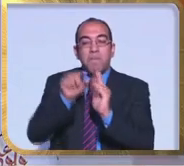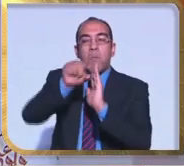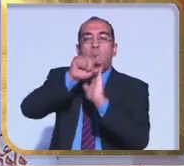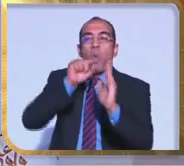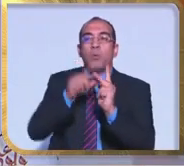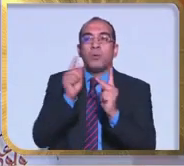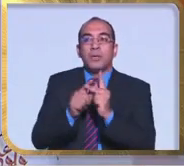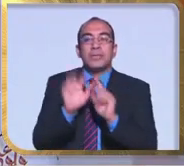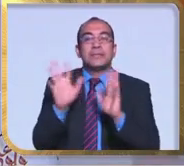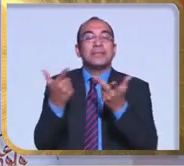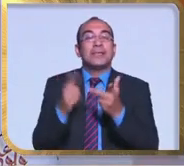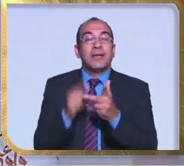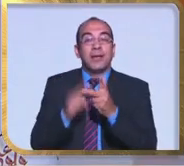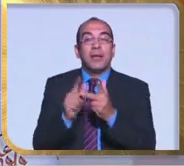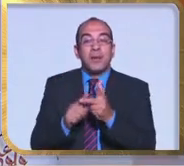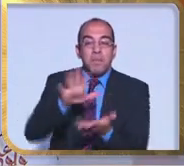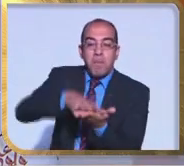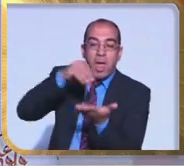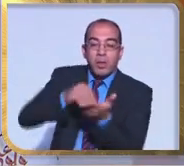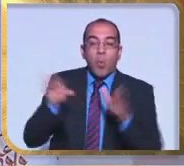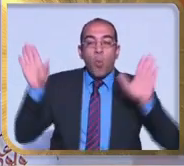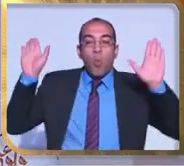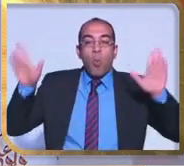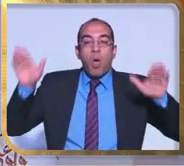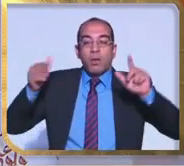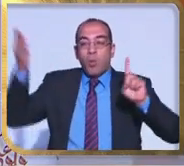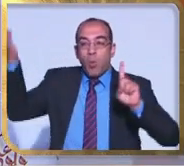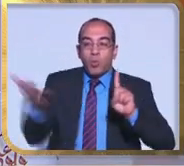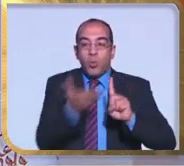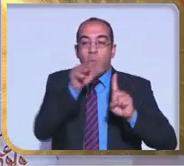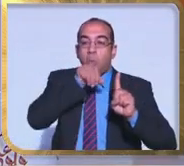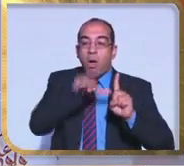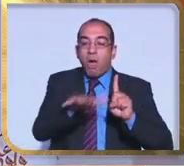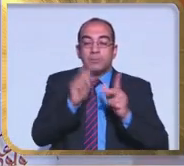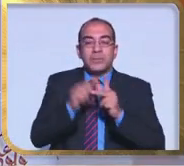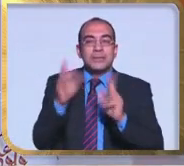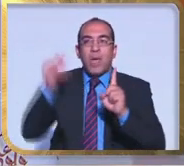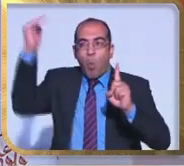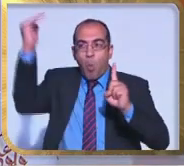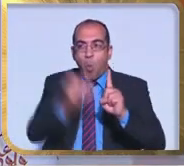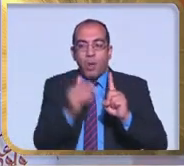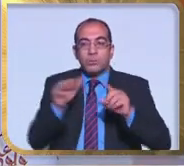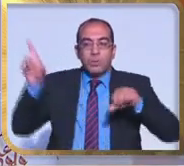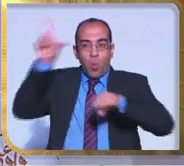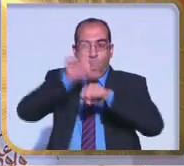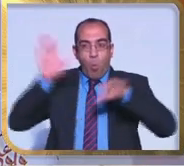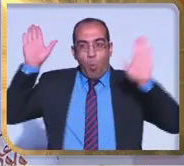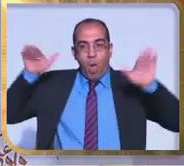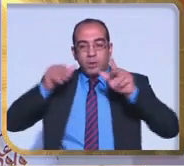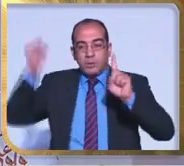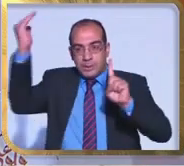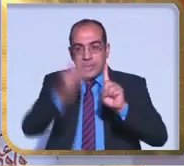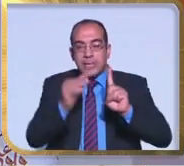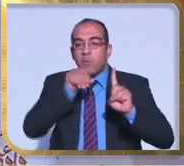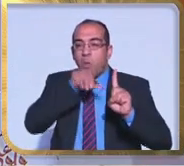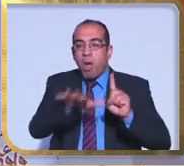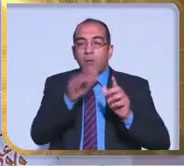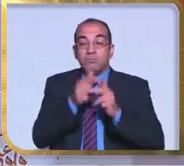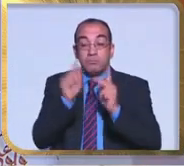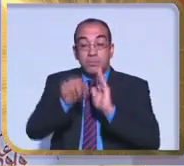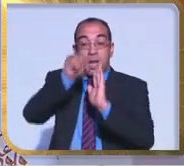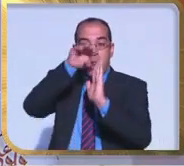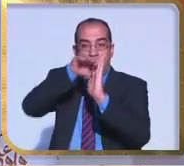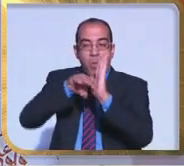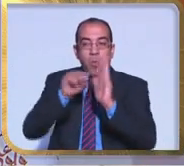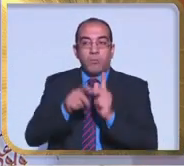اسمه كيف كان بدء الوحي إلى رسول الله صلى الله عليه وسلم، بعد كده الباب الثاني تحت هذا